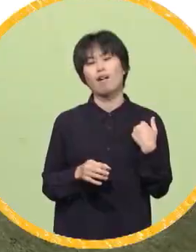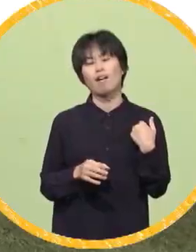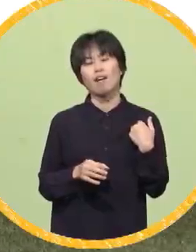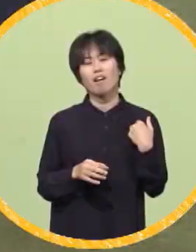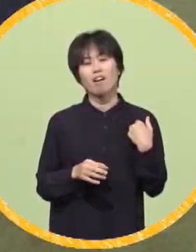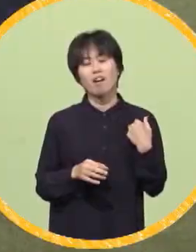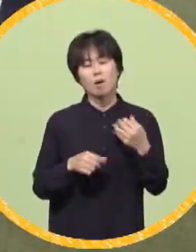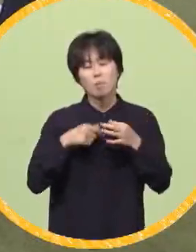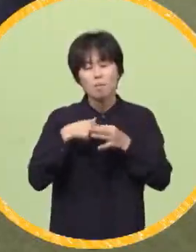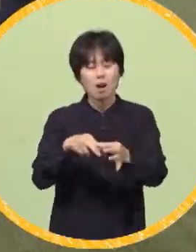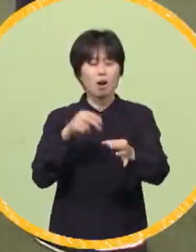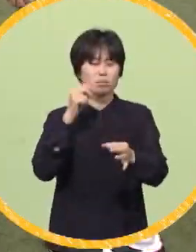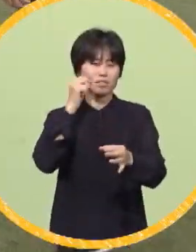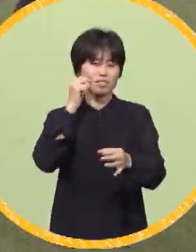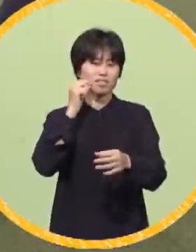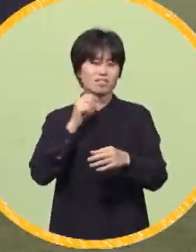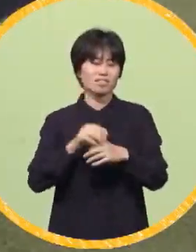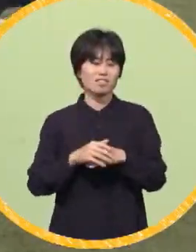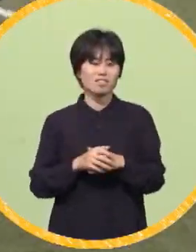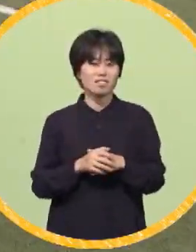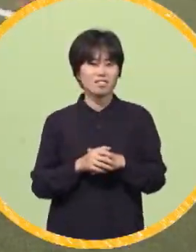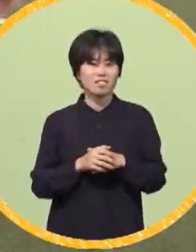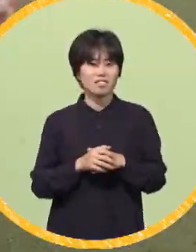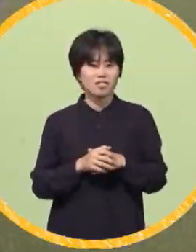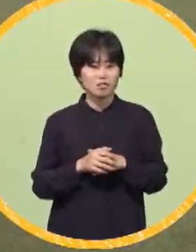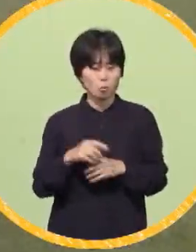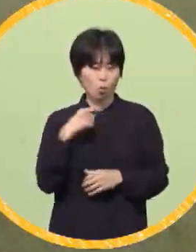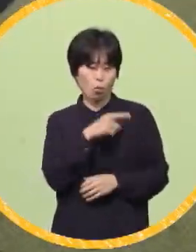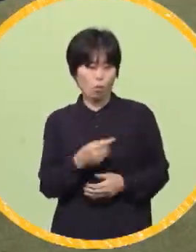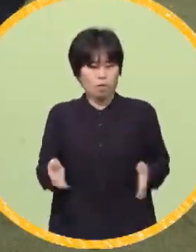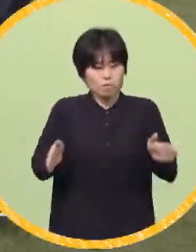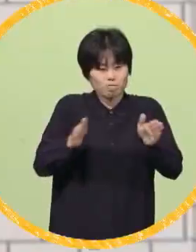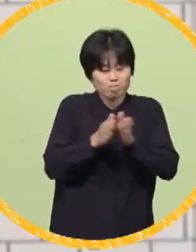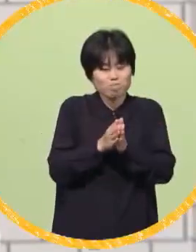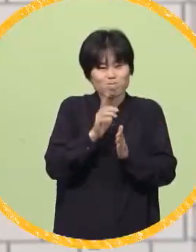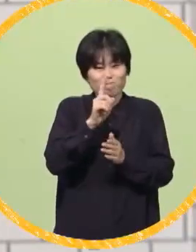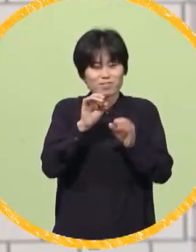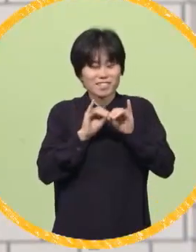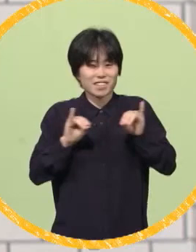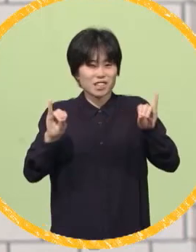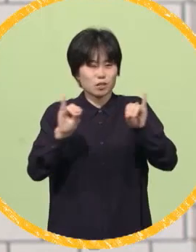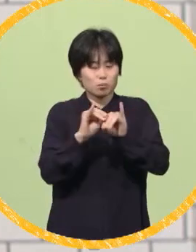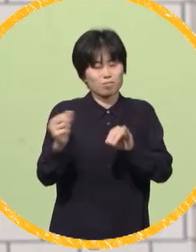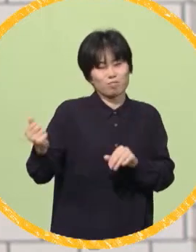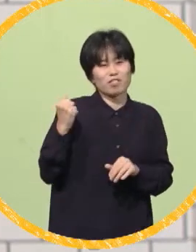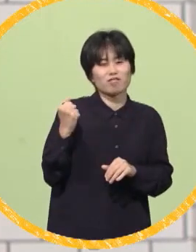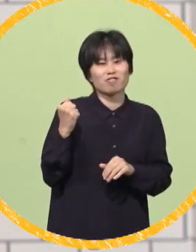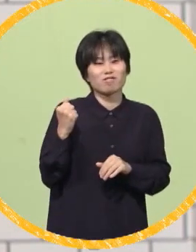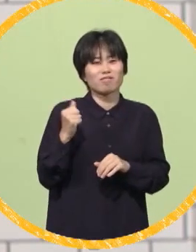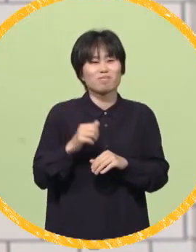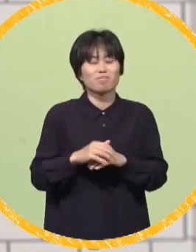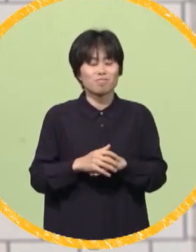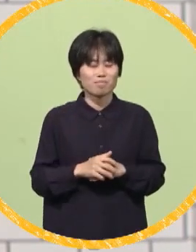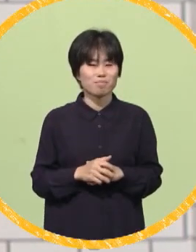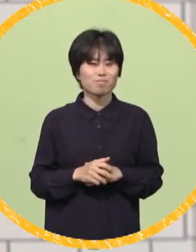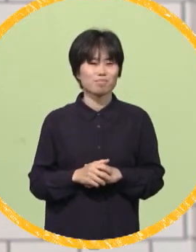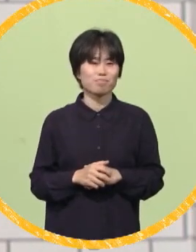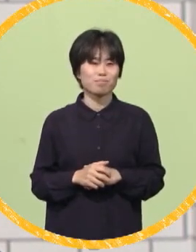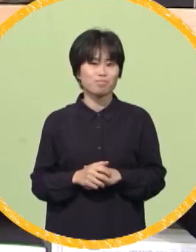にボール蹴るの難しいんですけど、ね、まあ、やっぱ一つになったチームが勝つんだよっていうね、関係ない、見える見えない関係ないっていうのはすごい熱かったです